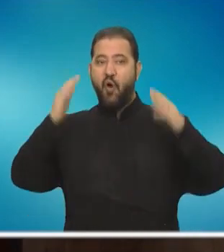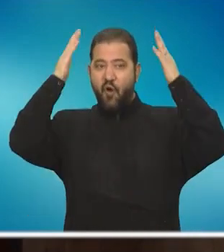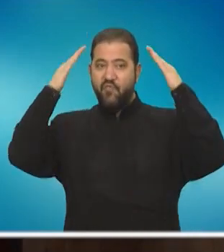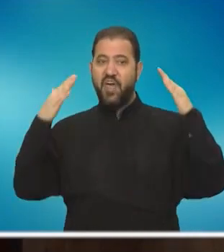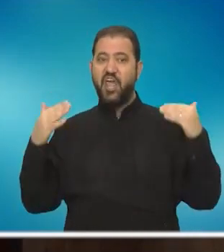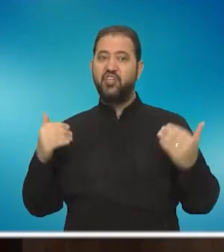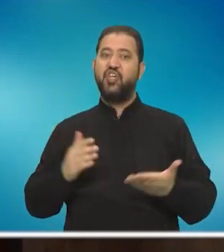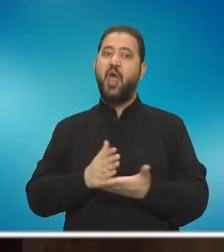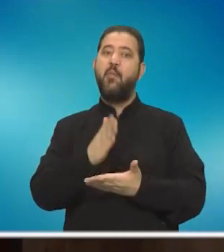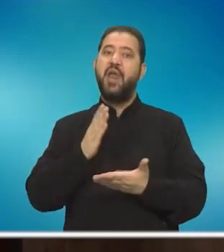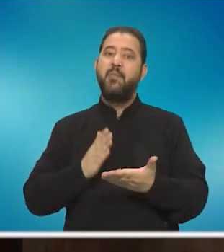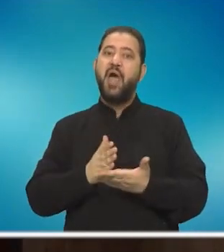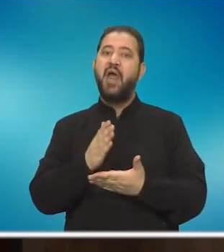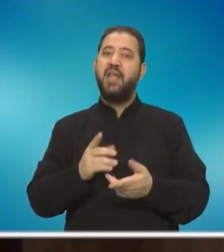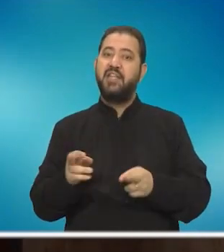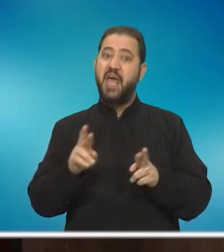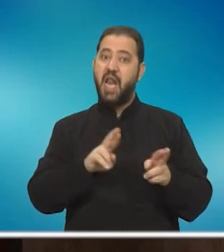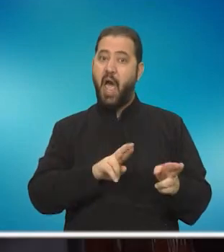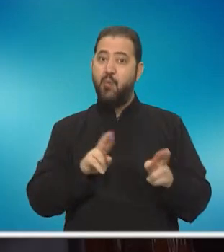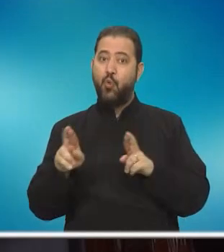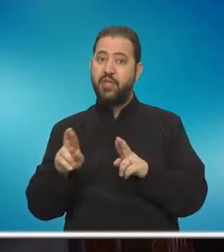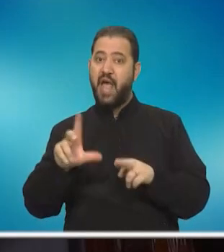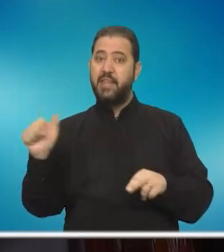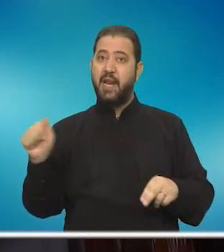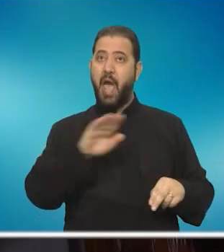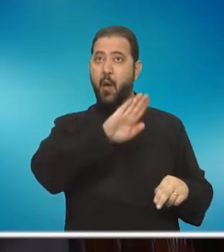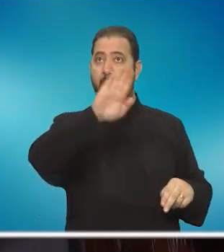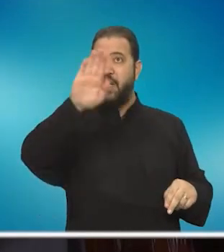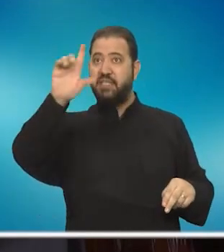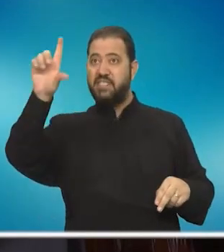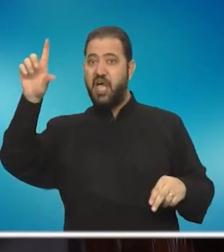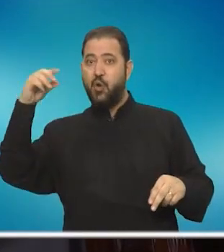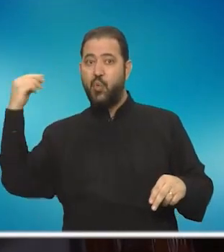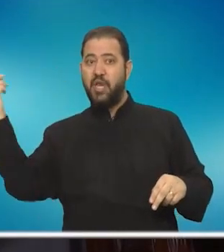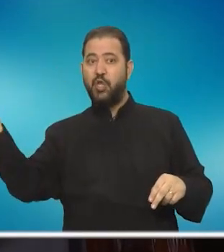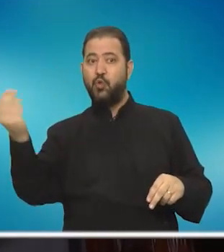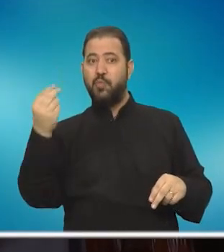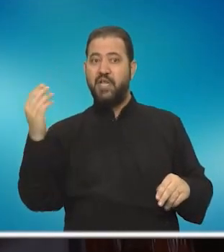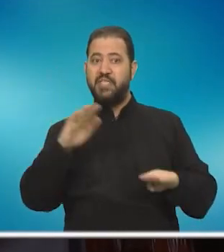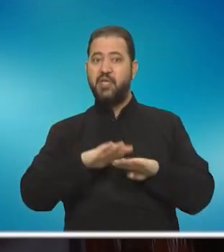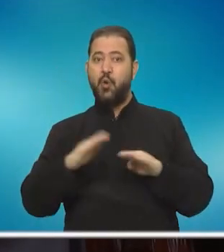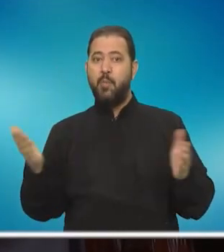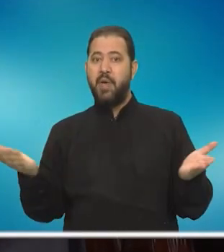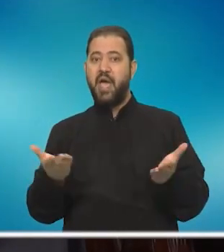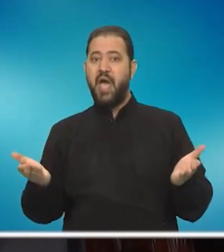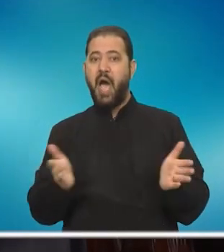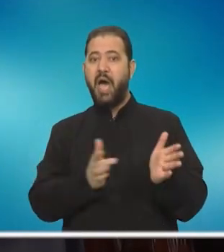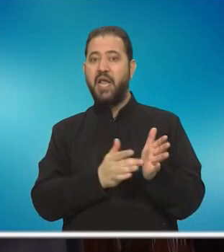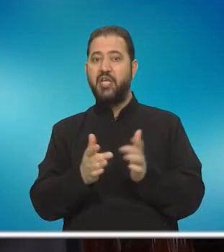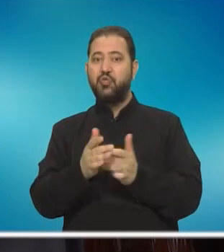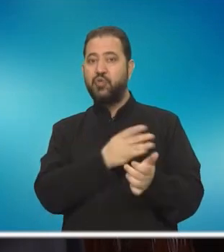vivendi al creștinului raportat la împărăția cerească, la împărăția pe care Mântuitorul Hristos